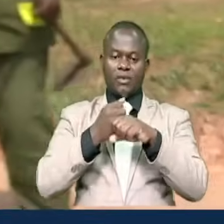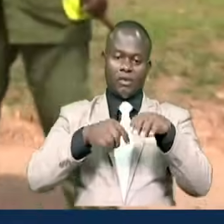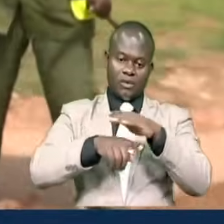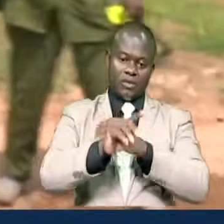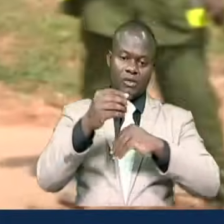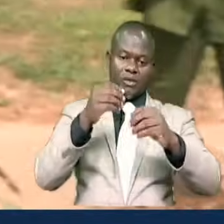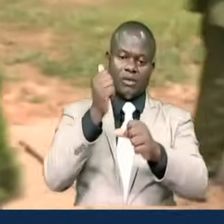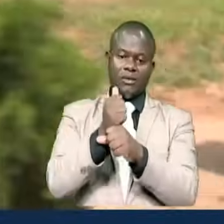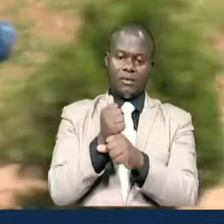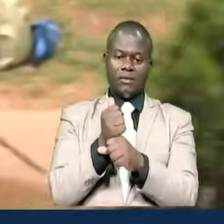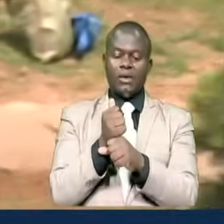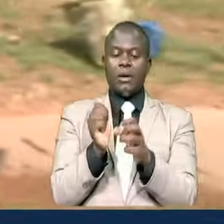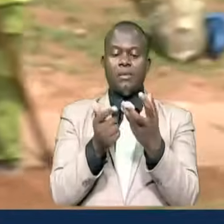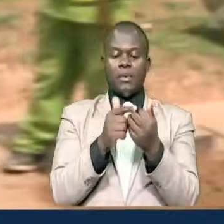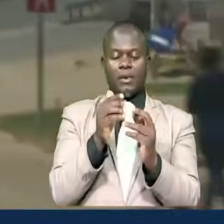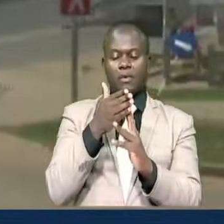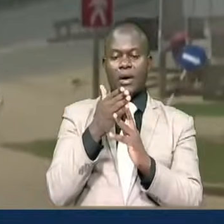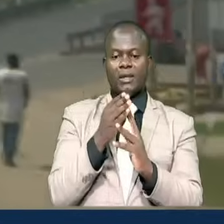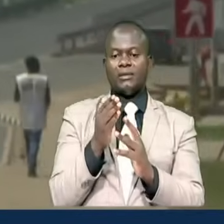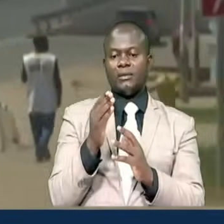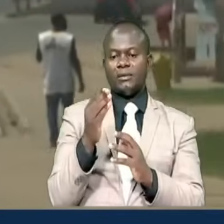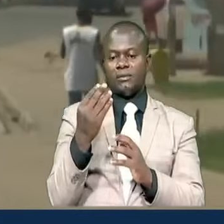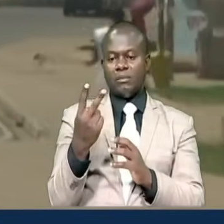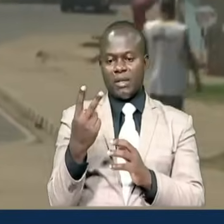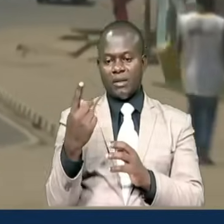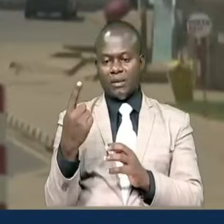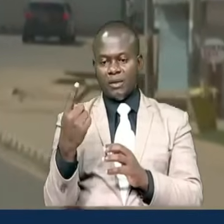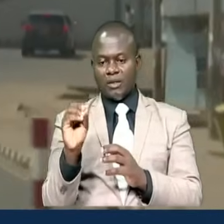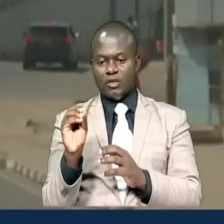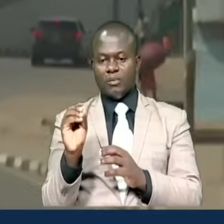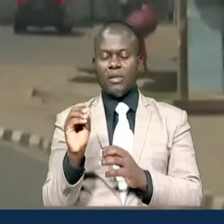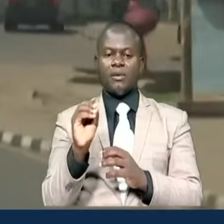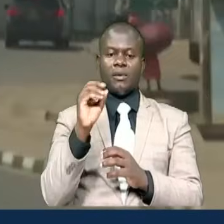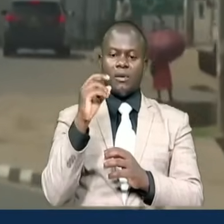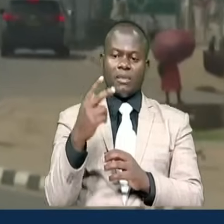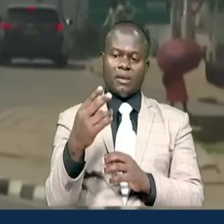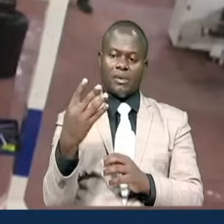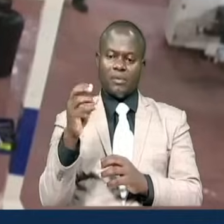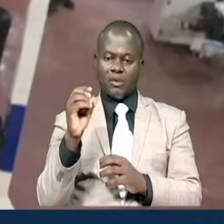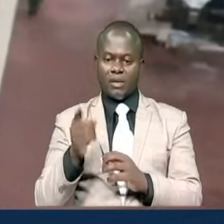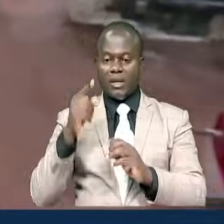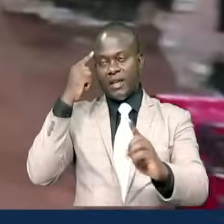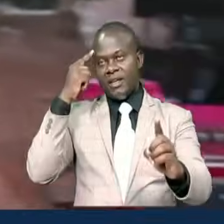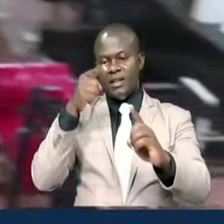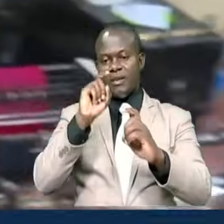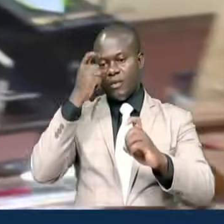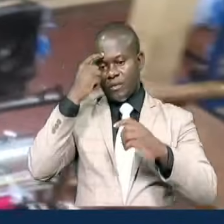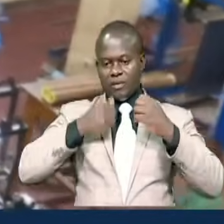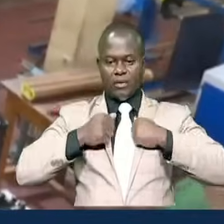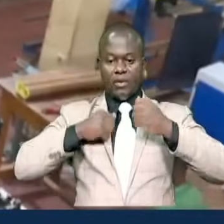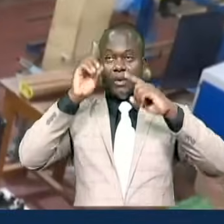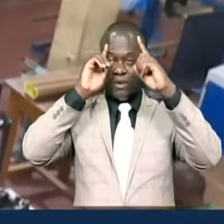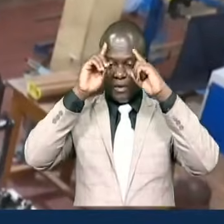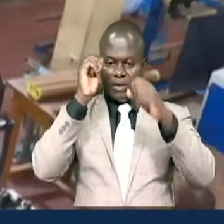isoko ry'umurimo babarirwa hagati y'ibihumbi 210 n'ibihumbi 240 intego ya guverinoma yo guhanga